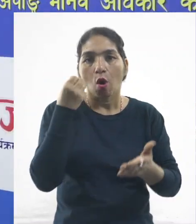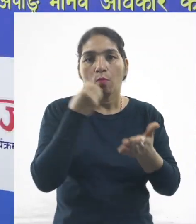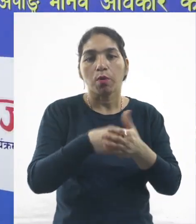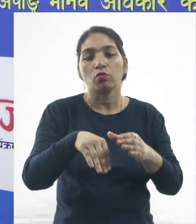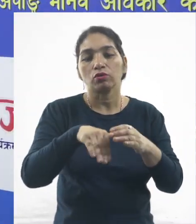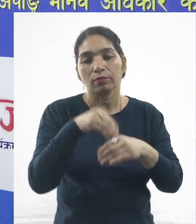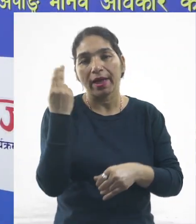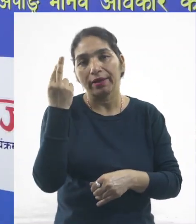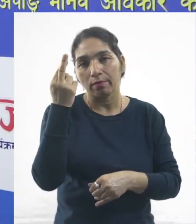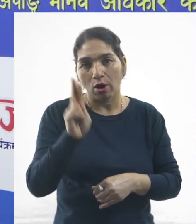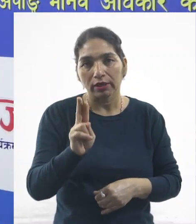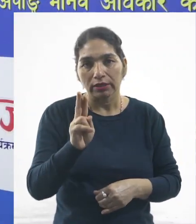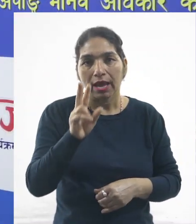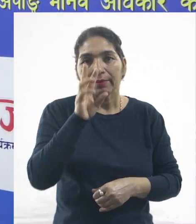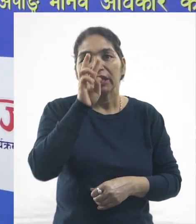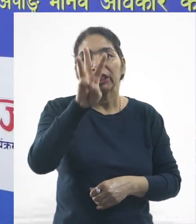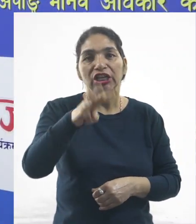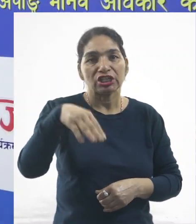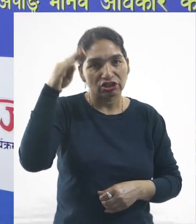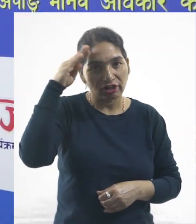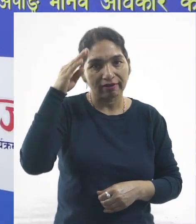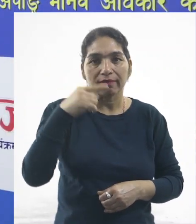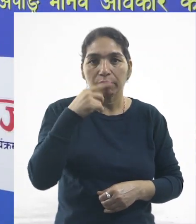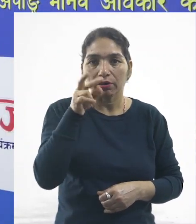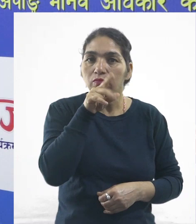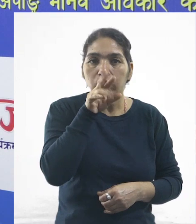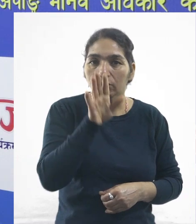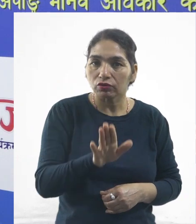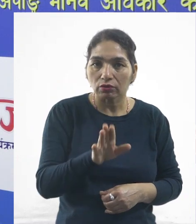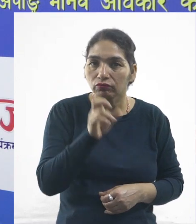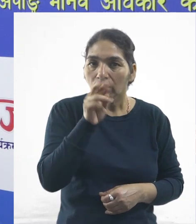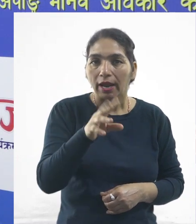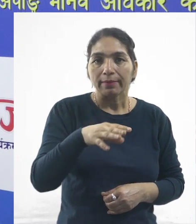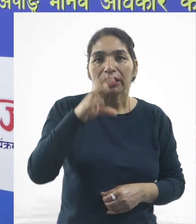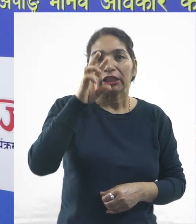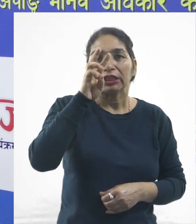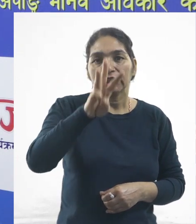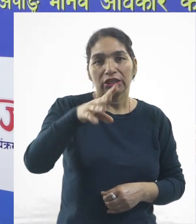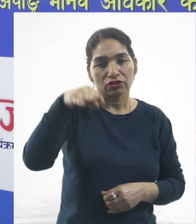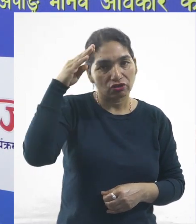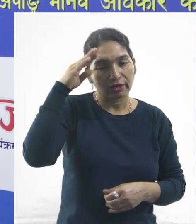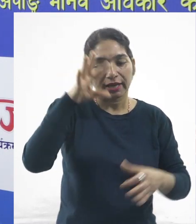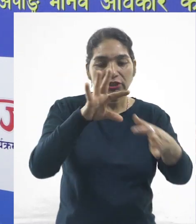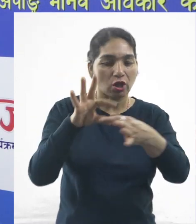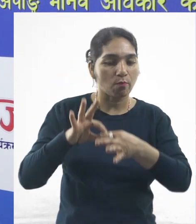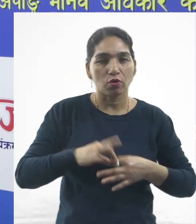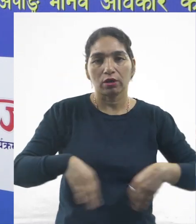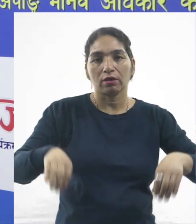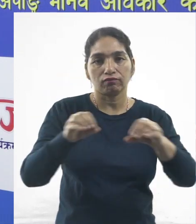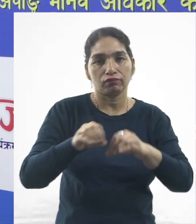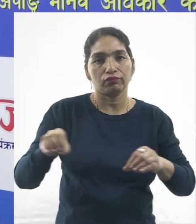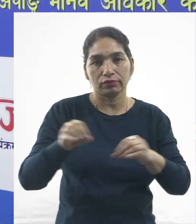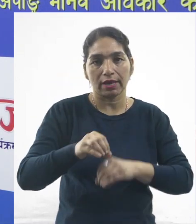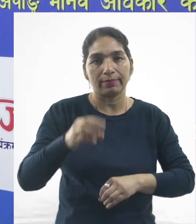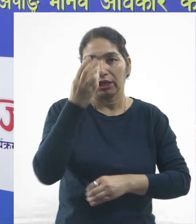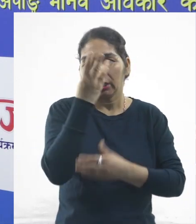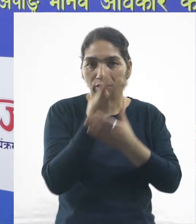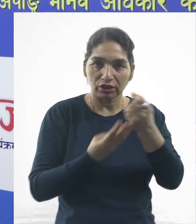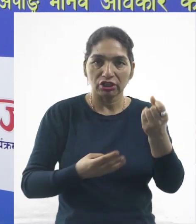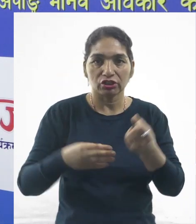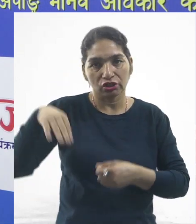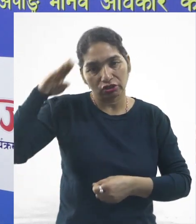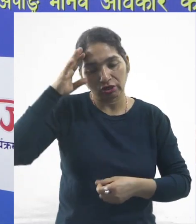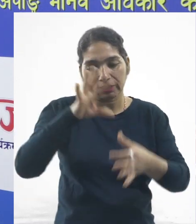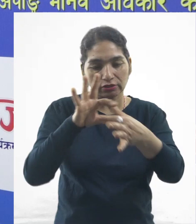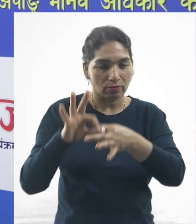चाहिँ हामी चाहिँ तिन सरकार भनेर हामी बोलिरहेको छौँ तर हामी तिन सरकार चाहिँ समन्वय हुन सकेको छैन हामी तिनटै सरकार समन्वय भएर चाहिँ